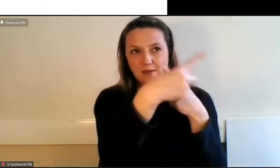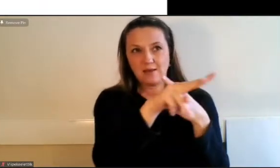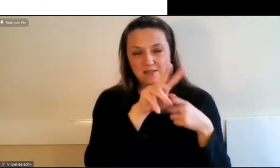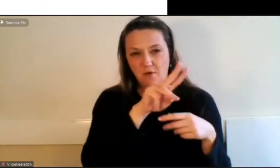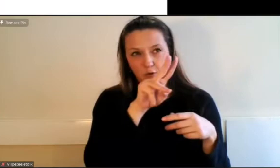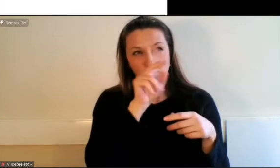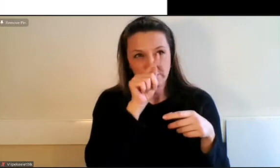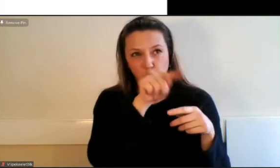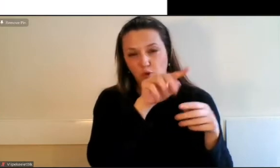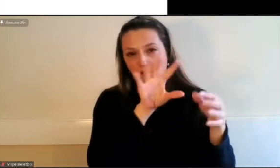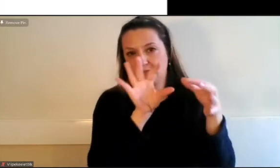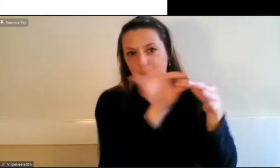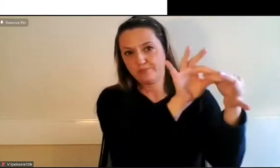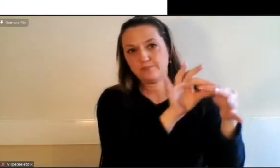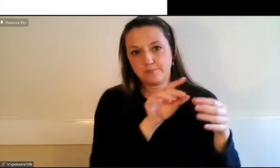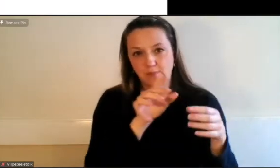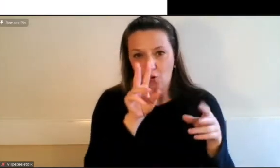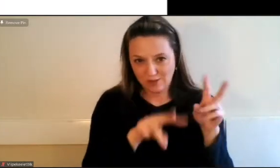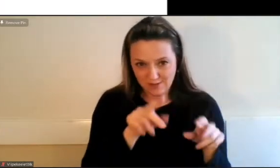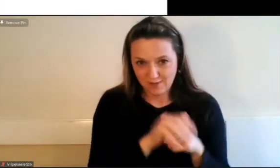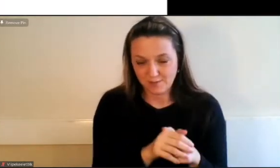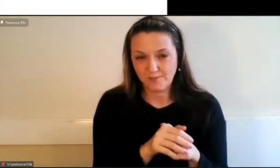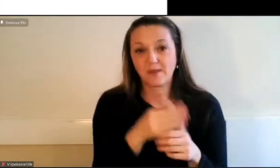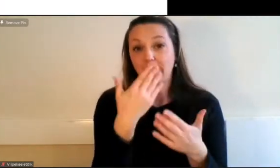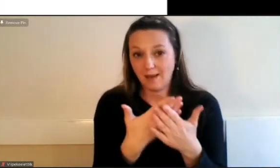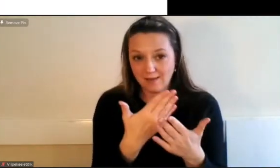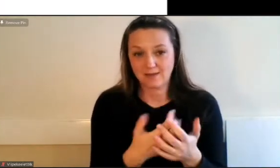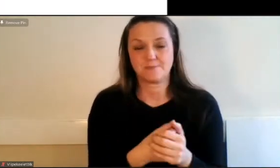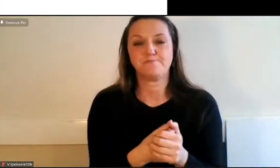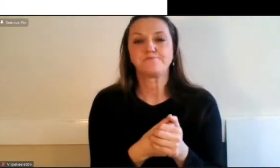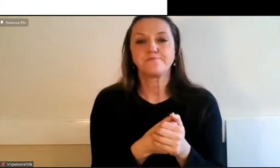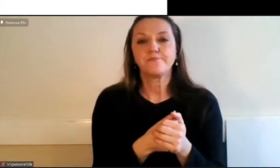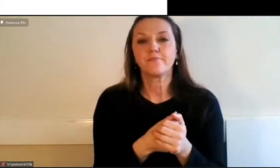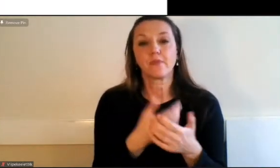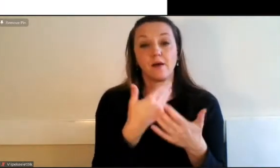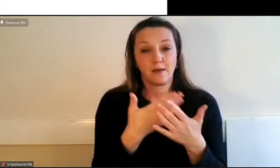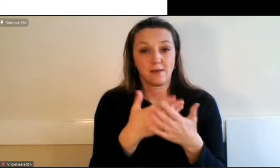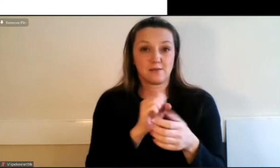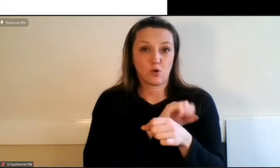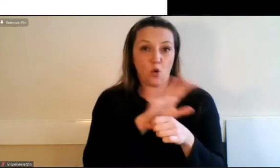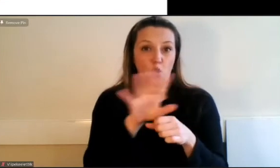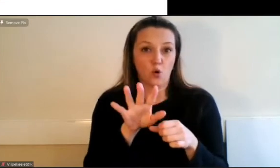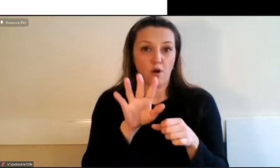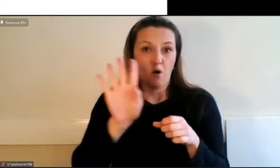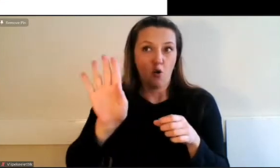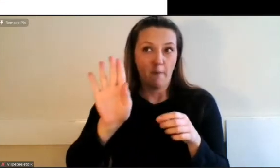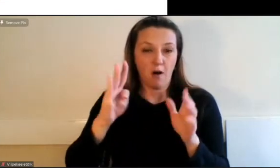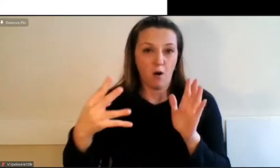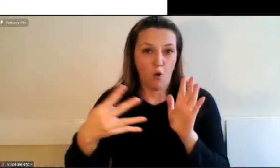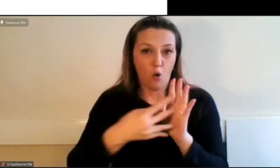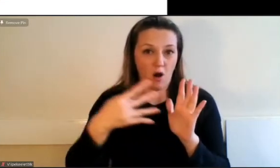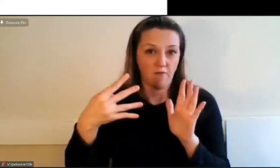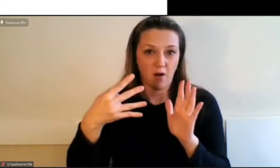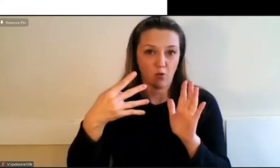Hästi palju räägitakse antikehadest. Ja siit ma natukene tuletan meelde, mis need